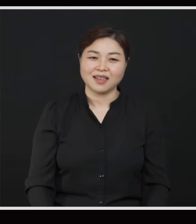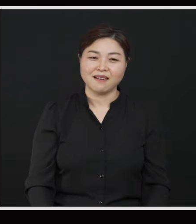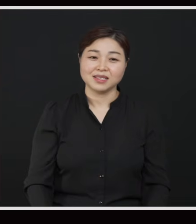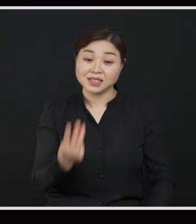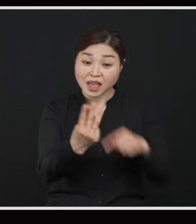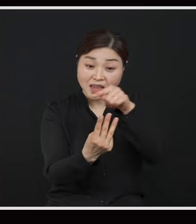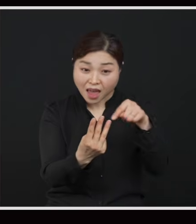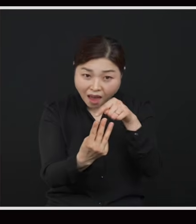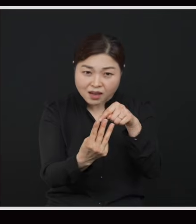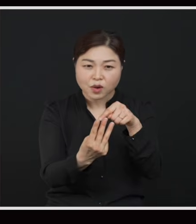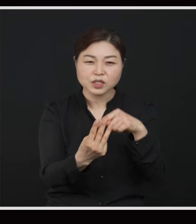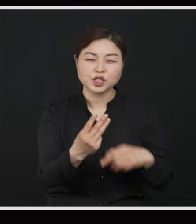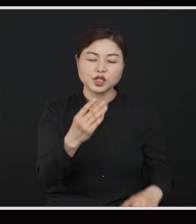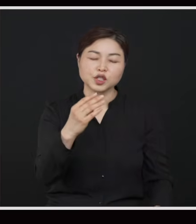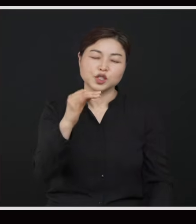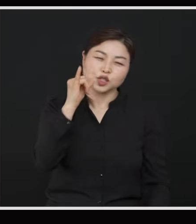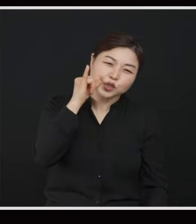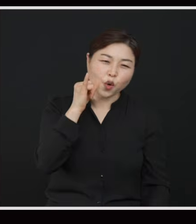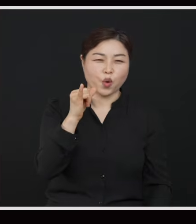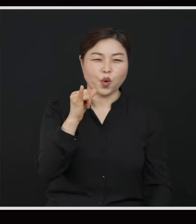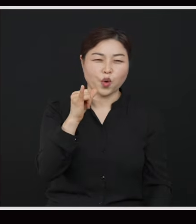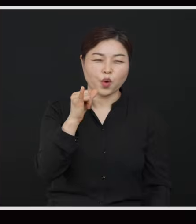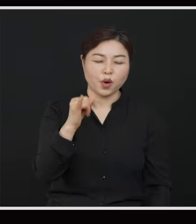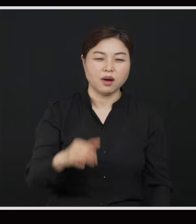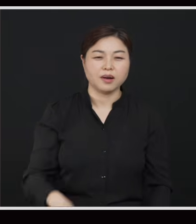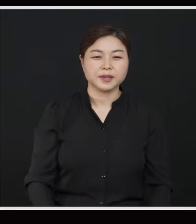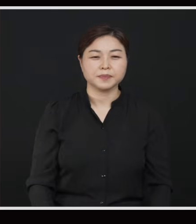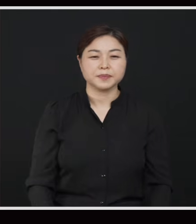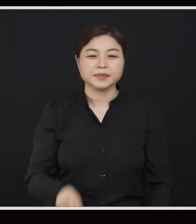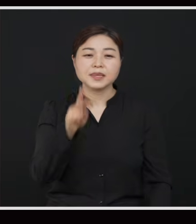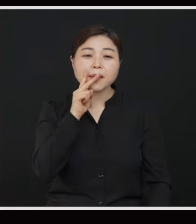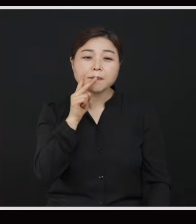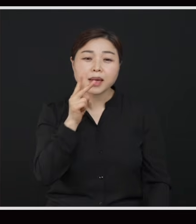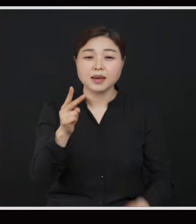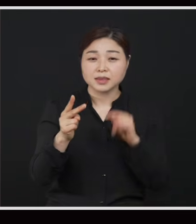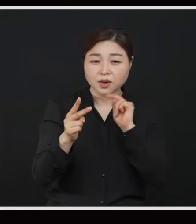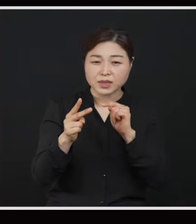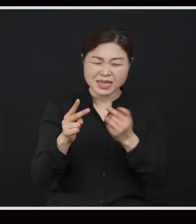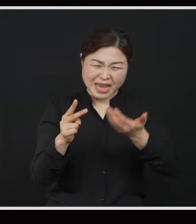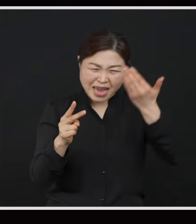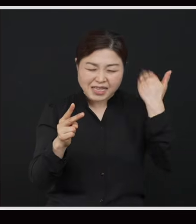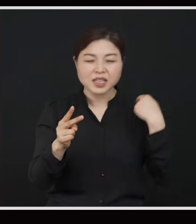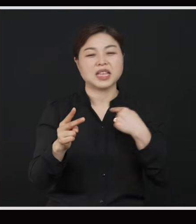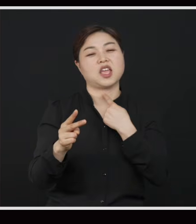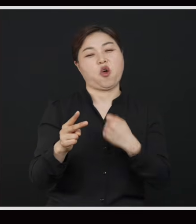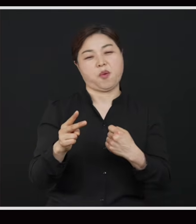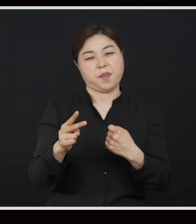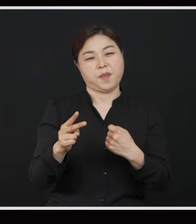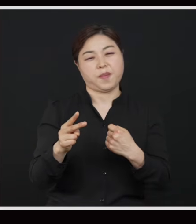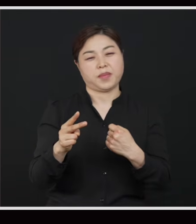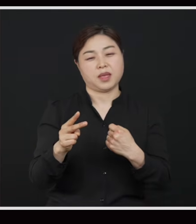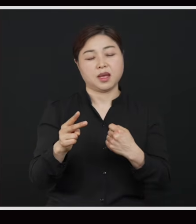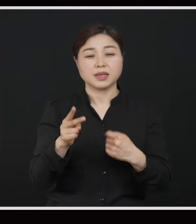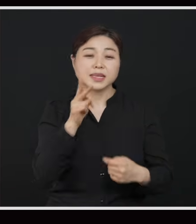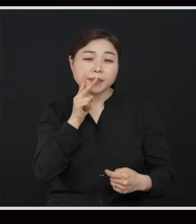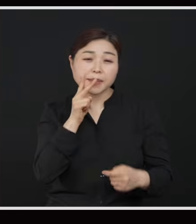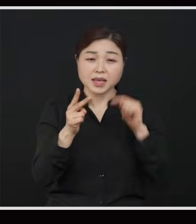이것은 중독성이기 때문에, 근데 가능합니다. 일단 뭐 담배 같은 것도 제가 옛날에